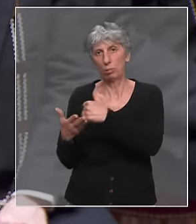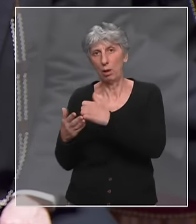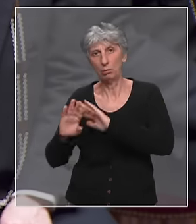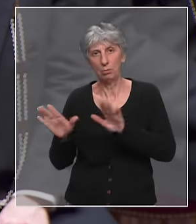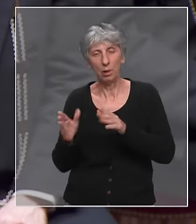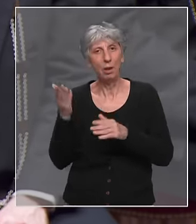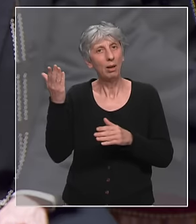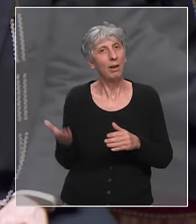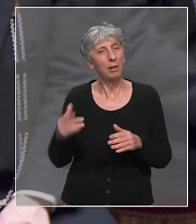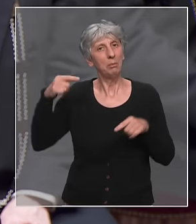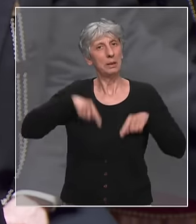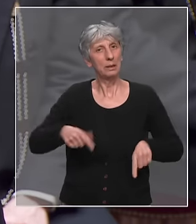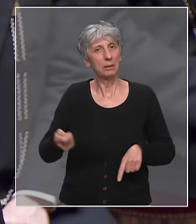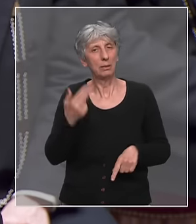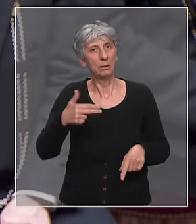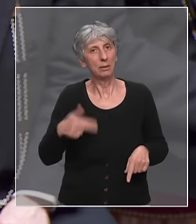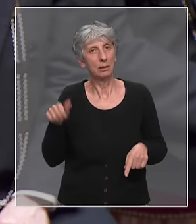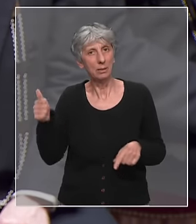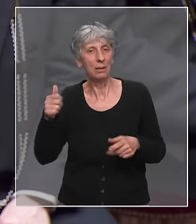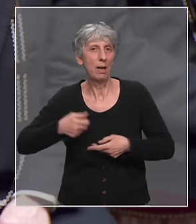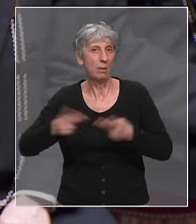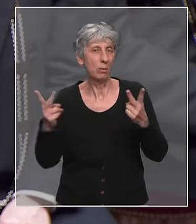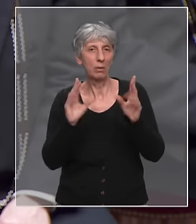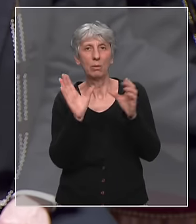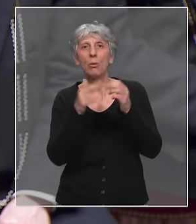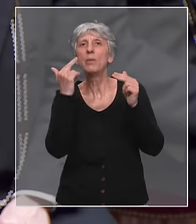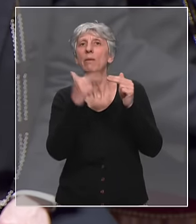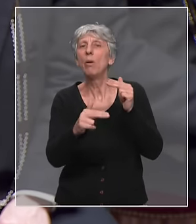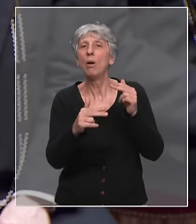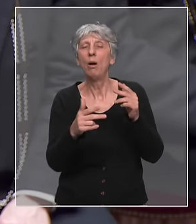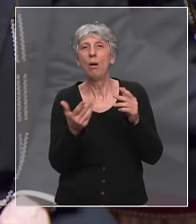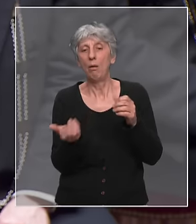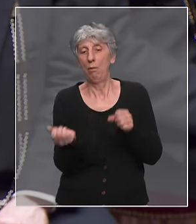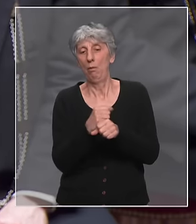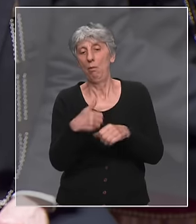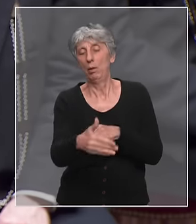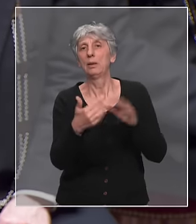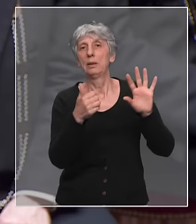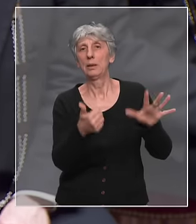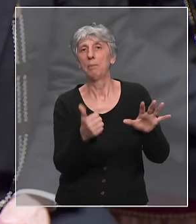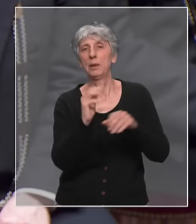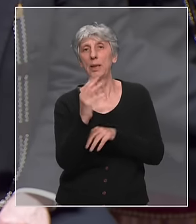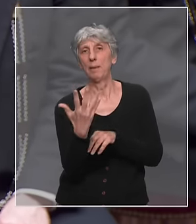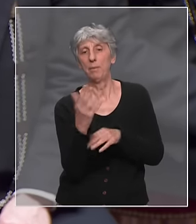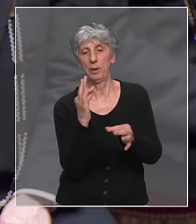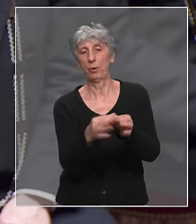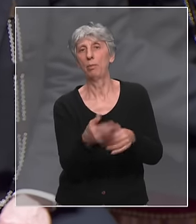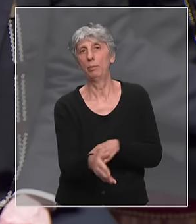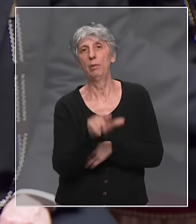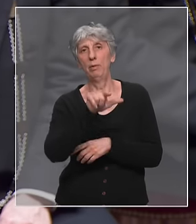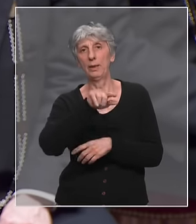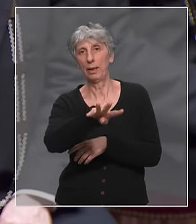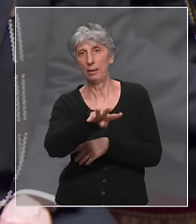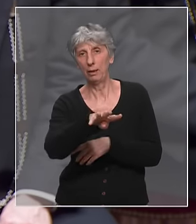a, par exemple, annoncé que ces groupes de niveau pourraient se mettre en place comme prévu 6e, 5e à partir de la rentrée prochaine, mais que